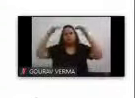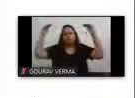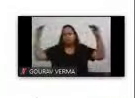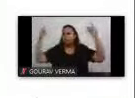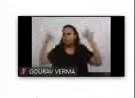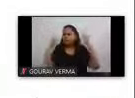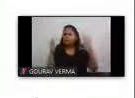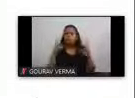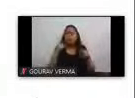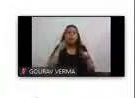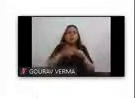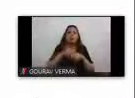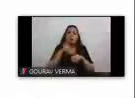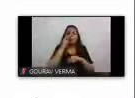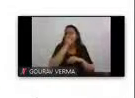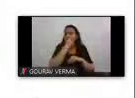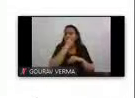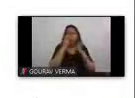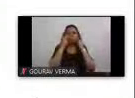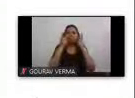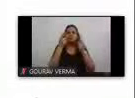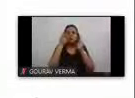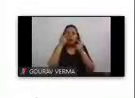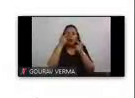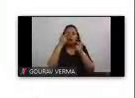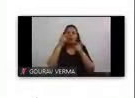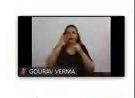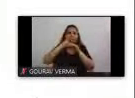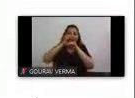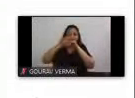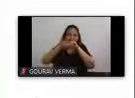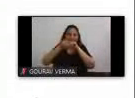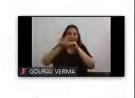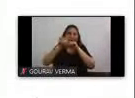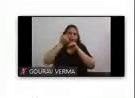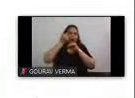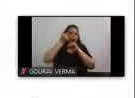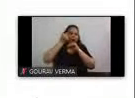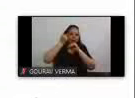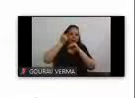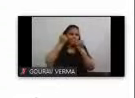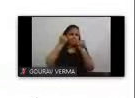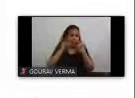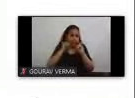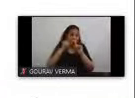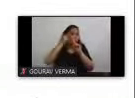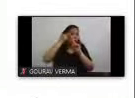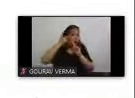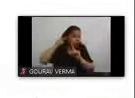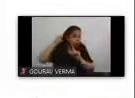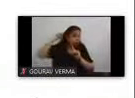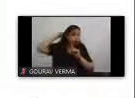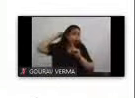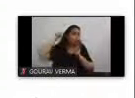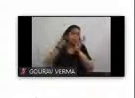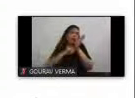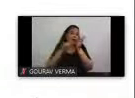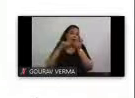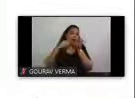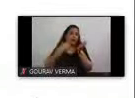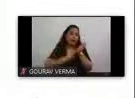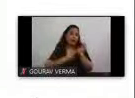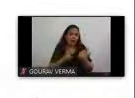नॉट वर्किंग सक्सेसफुली, ठीक से काम नहीं कर रहे आंख. इंफॉर्मेशन प्रॉपरली ब्रेन तक नहीं जा रहे हैं, इंफॉर्मेशन इज